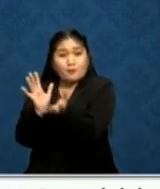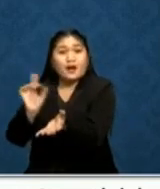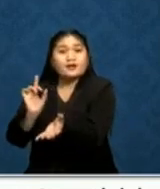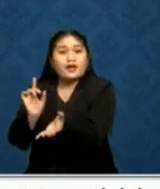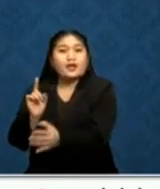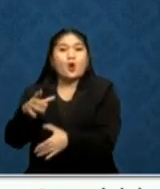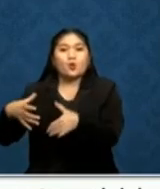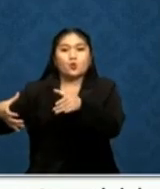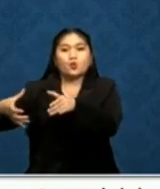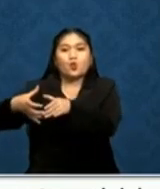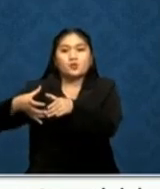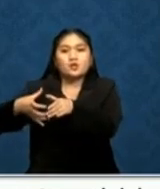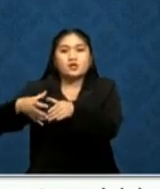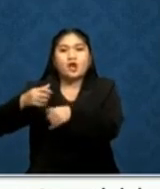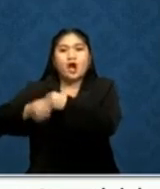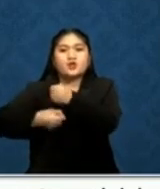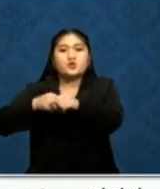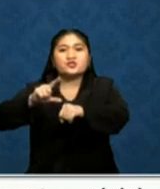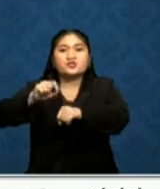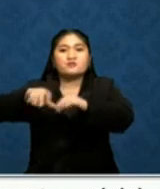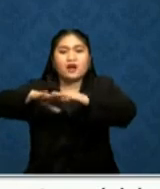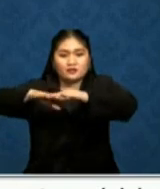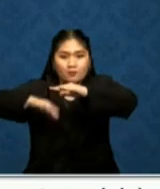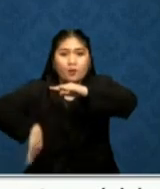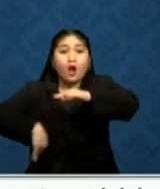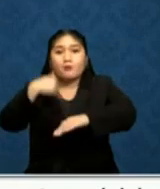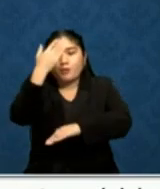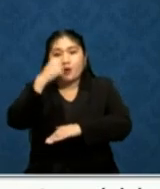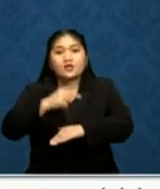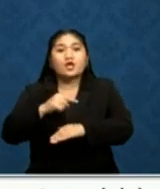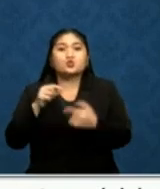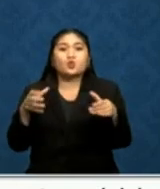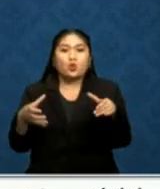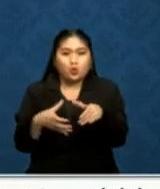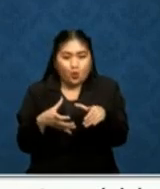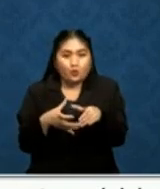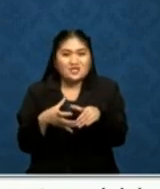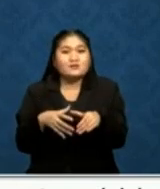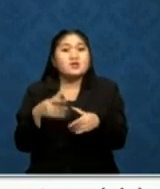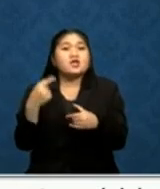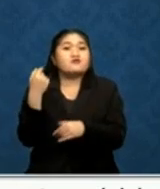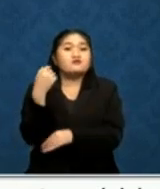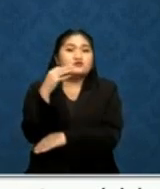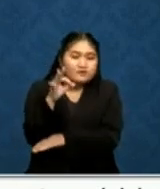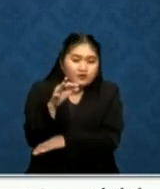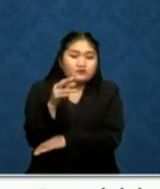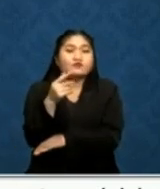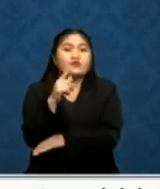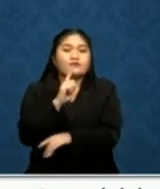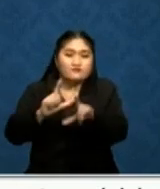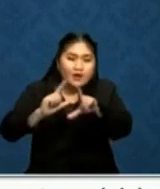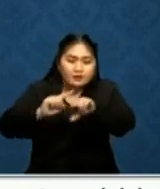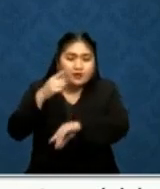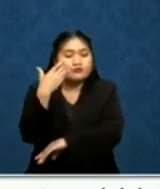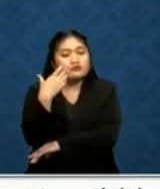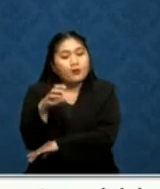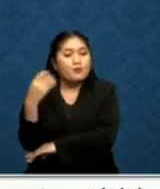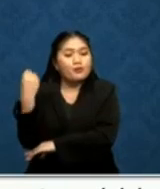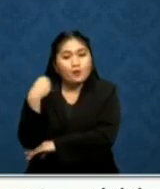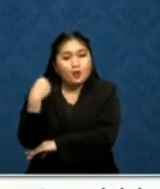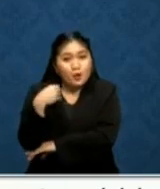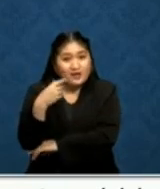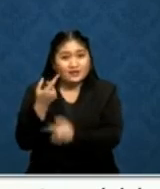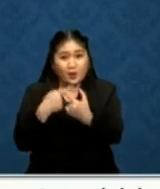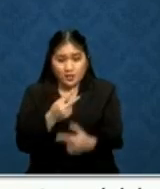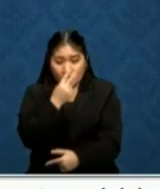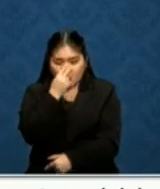คือกลุ่มที่มีอายุต่ำกว่า25ปีเพราะเป็นกลุ่มที่ใช้โซเชียลมีเดียอยู่เป็นประจำและสิ่งที่เกิดขึ้นบ่อยมากจนเราเห็นจนเ